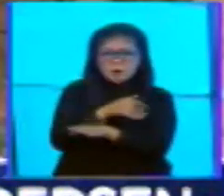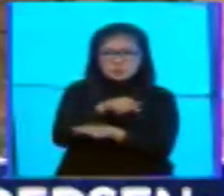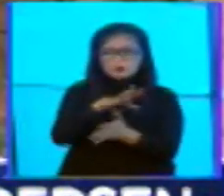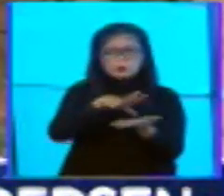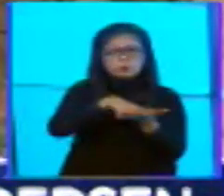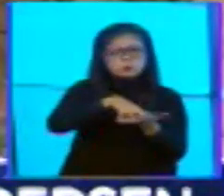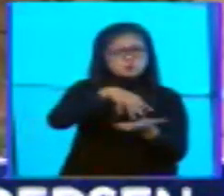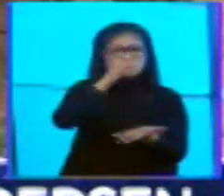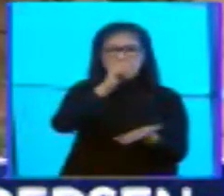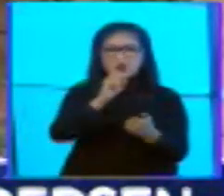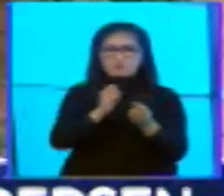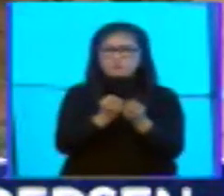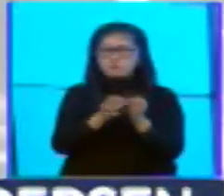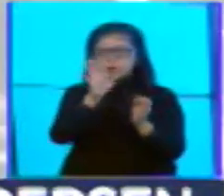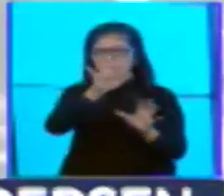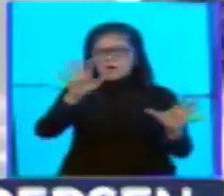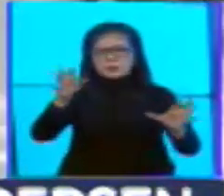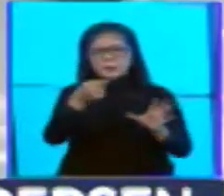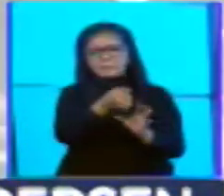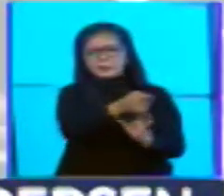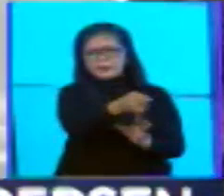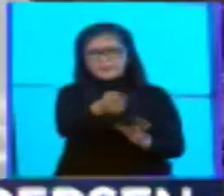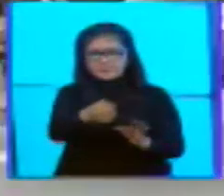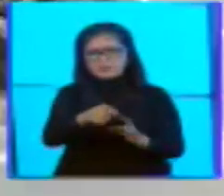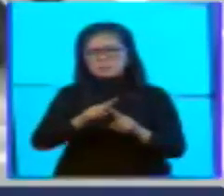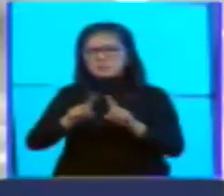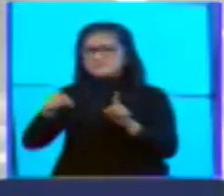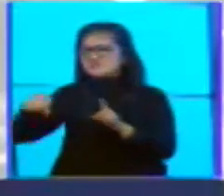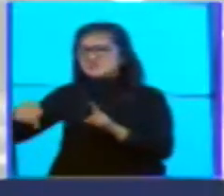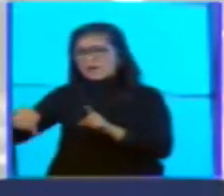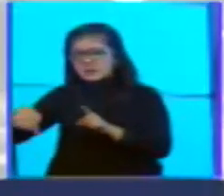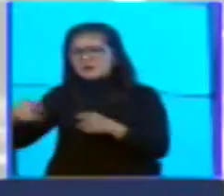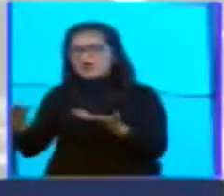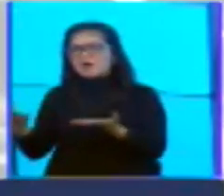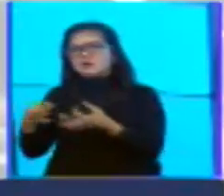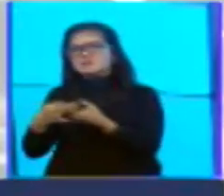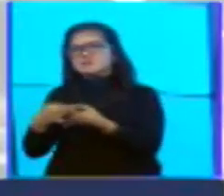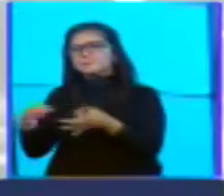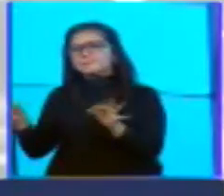warga yang ingin melakukan pembelian hewan kurban, namun hingga saat ini pembeli masih sepi.